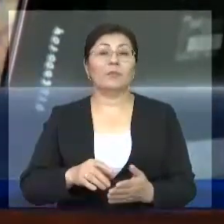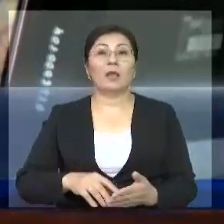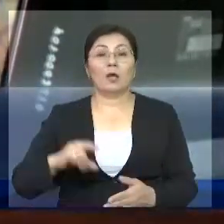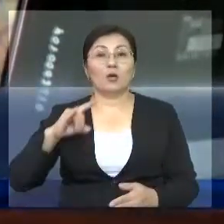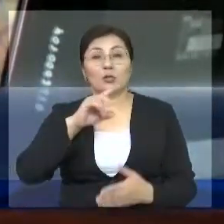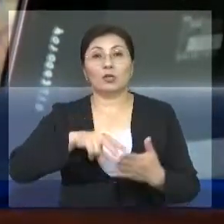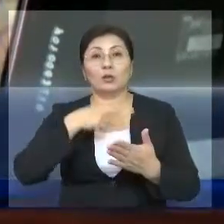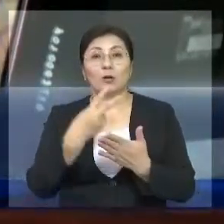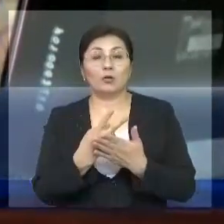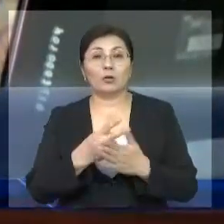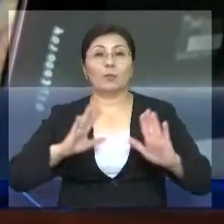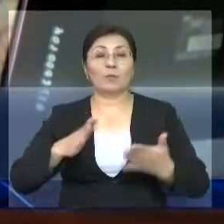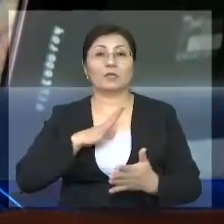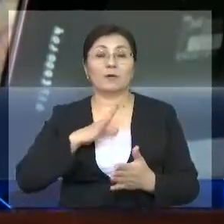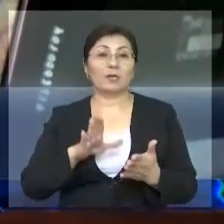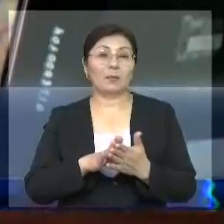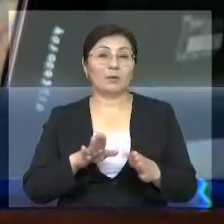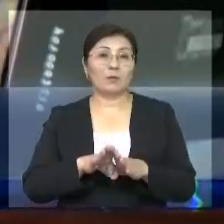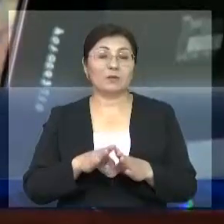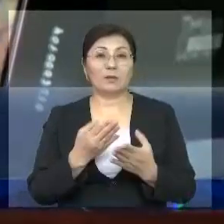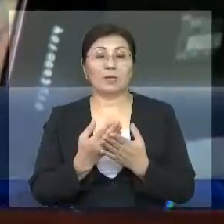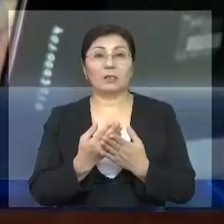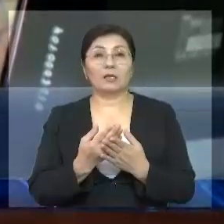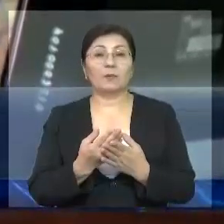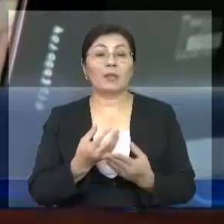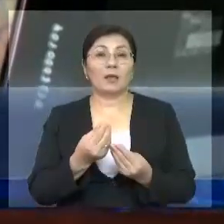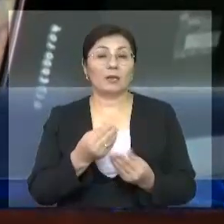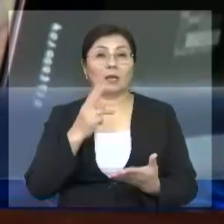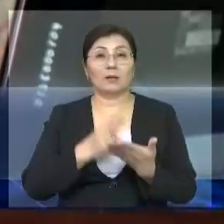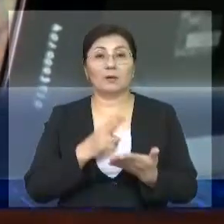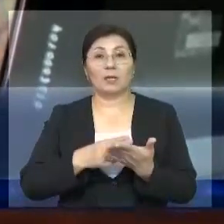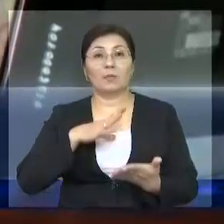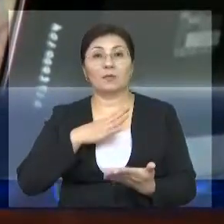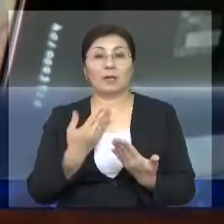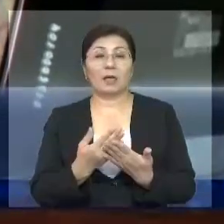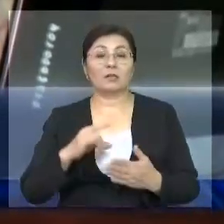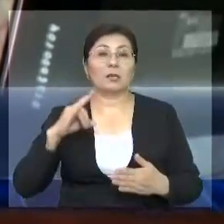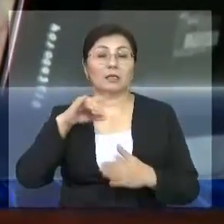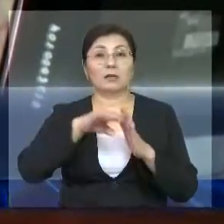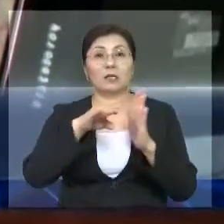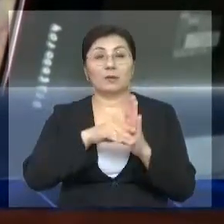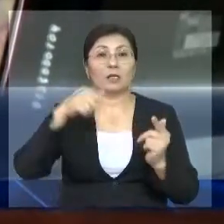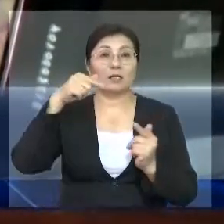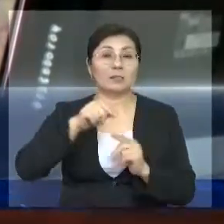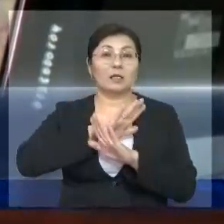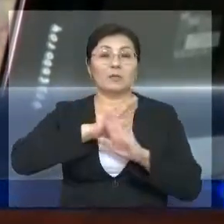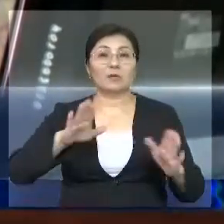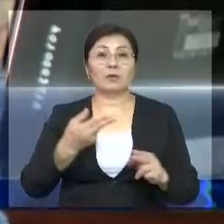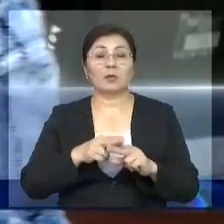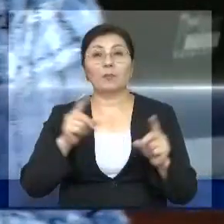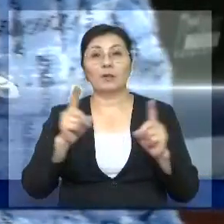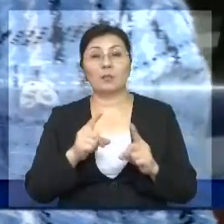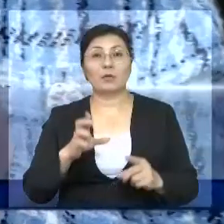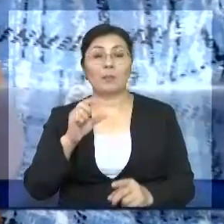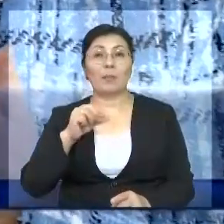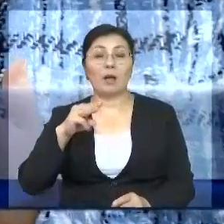тиіс. Ол оқиға әуежайдың айналасына ештеңе салуға болмайтынын тағы бір дәлелдеді. Қазіргі әуежай талаптарға сай деп айта алмаймыз, себебі ұшақтар Батыс